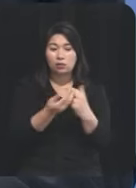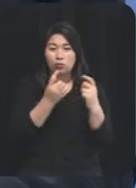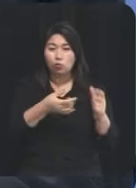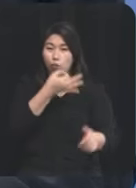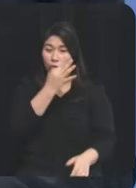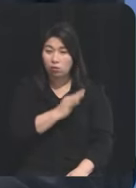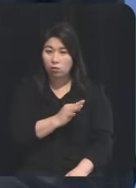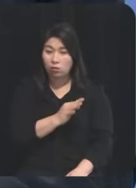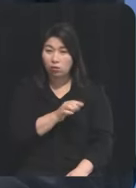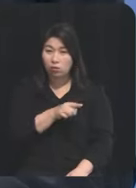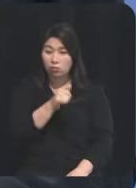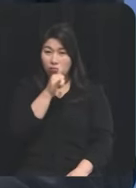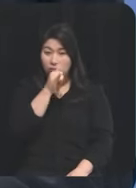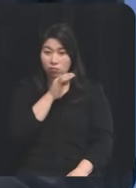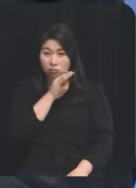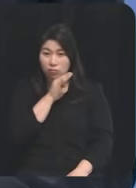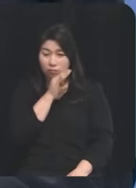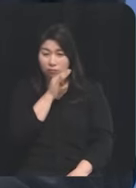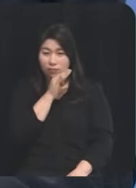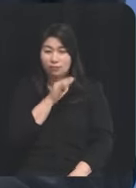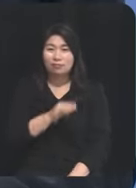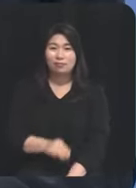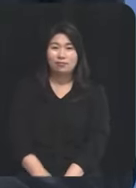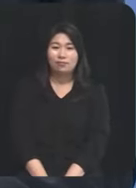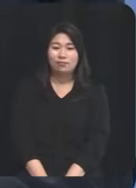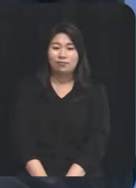작용해 왔다고 보십니까?